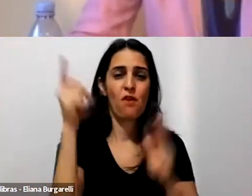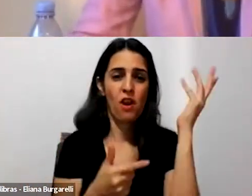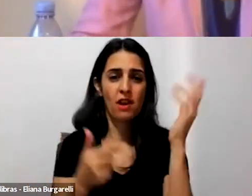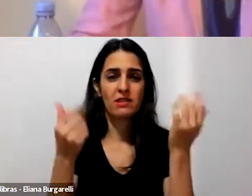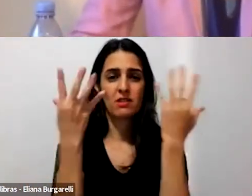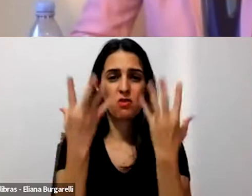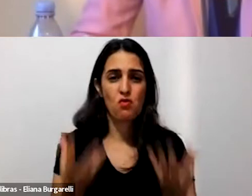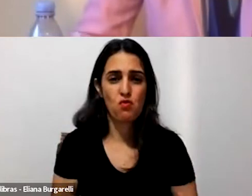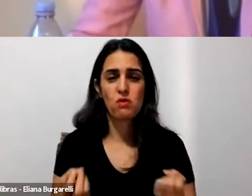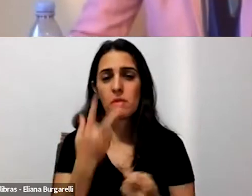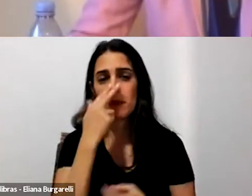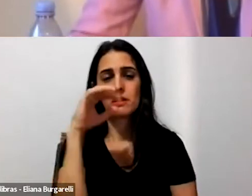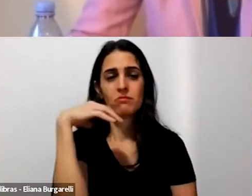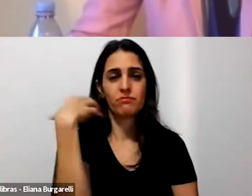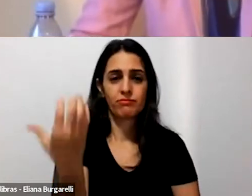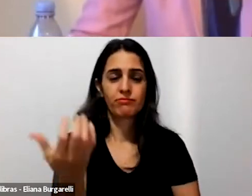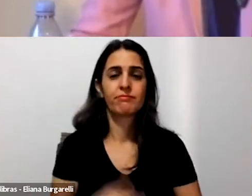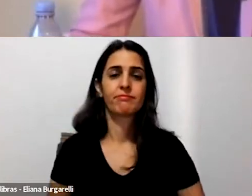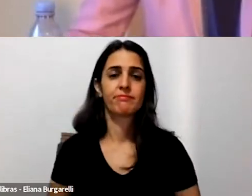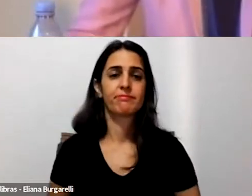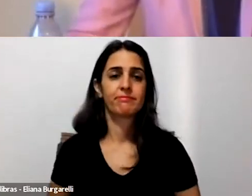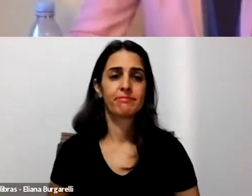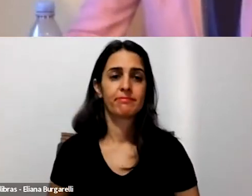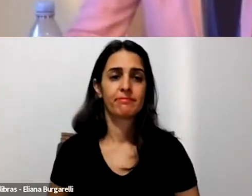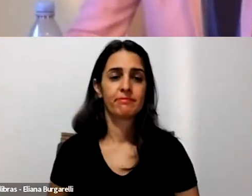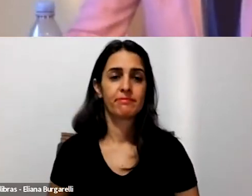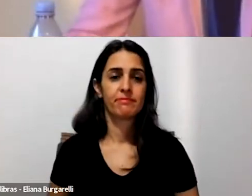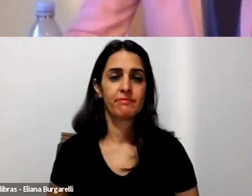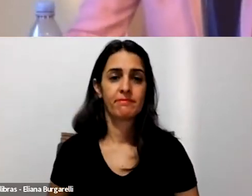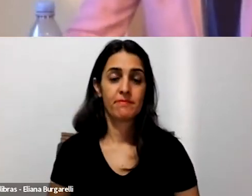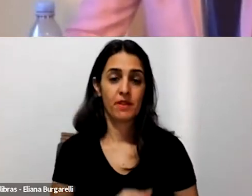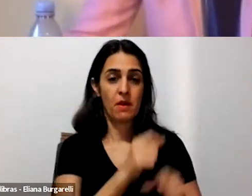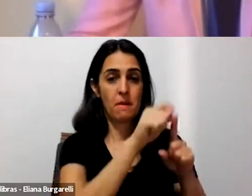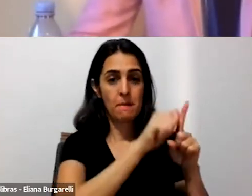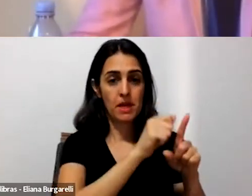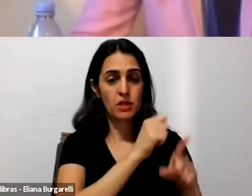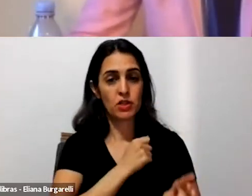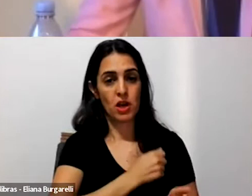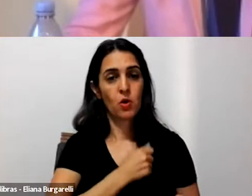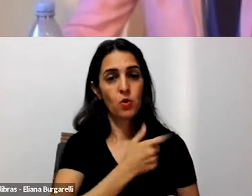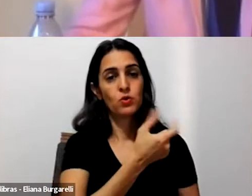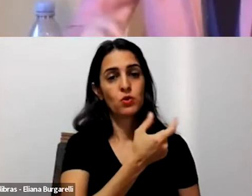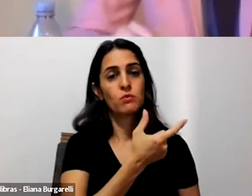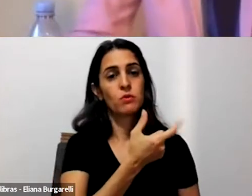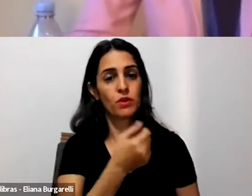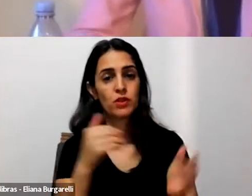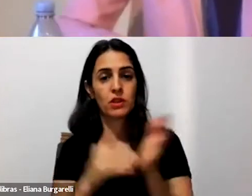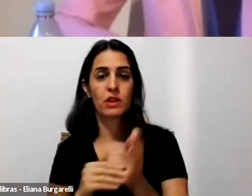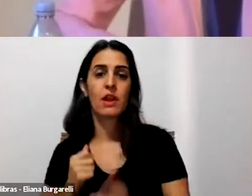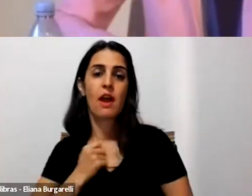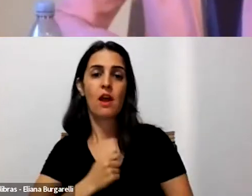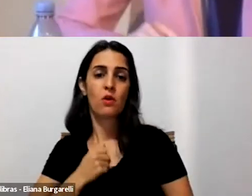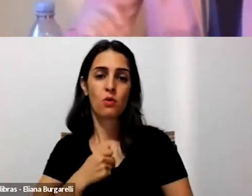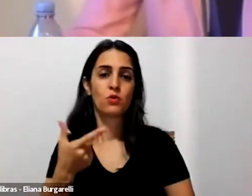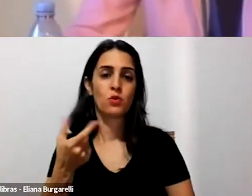13 235 km² de forêt. De agosto de 2020 a agosto de 2021, perdemos mais de